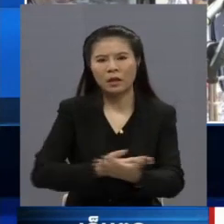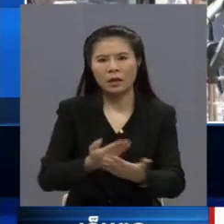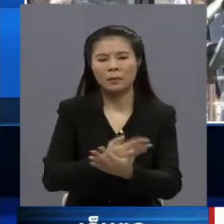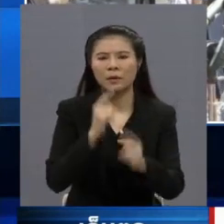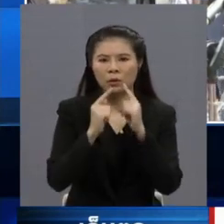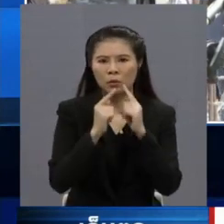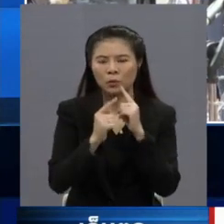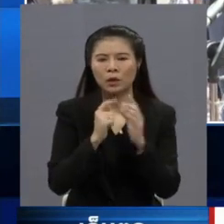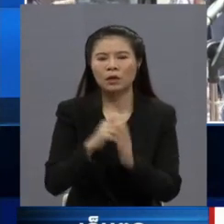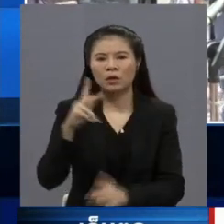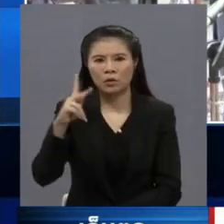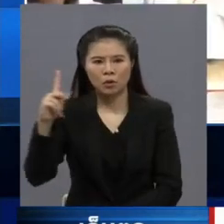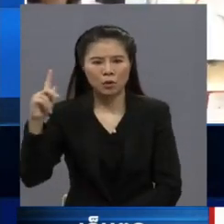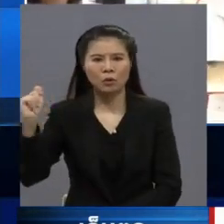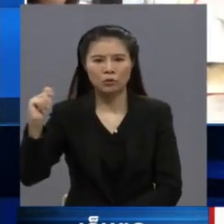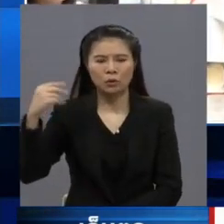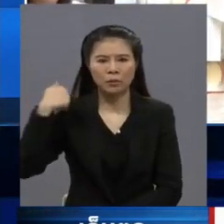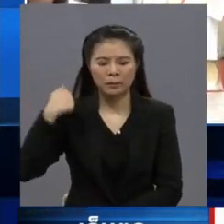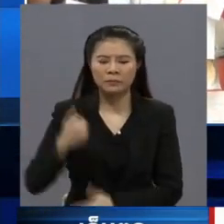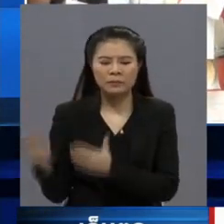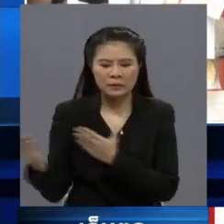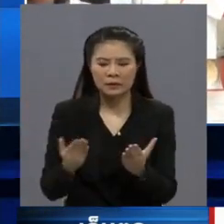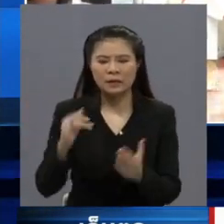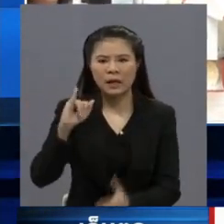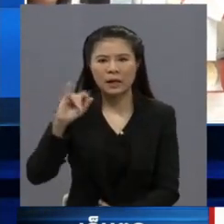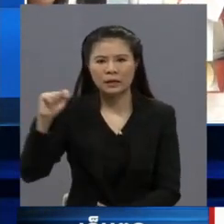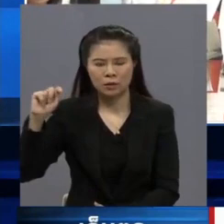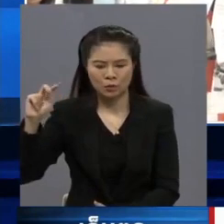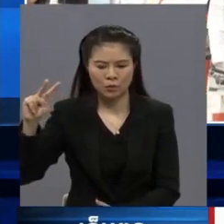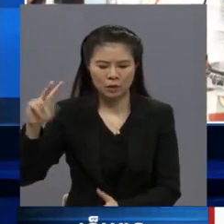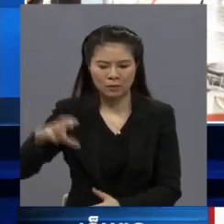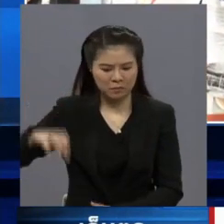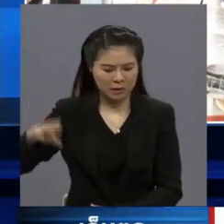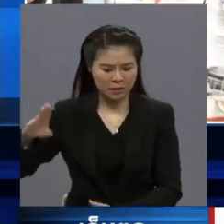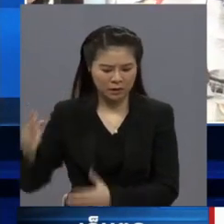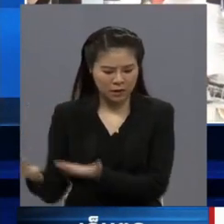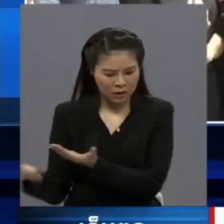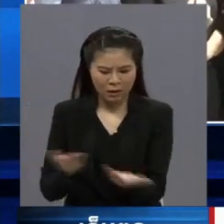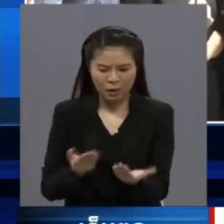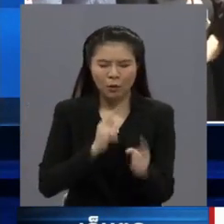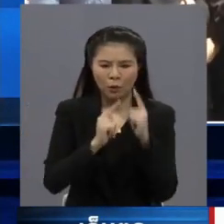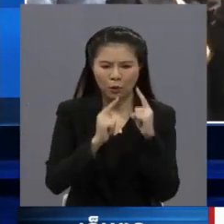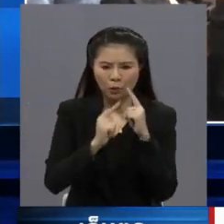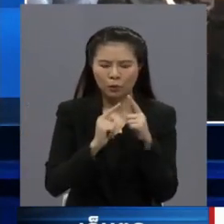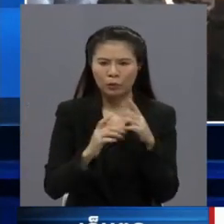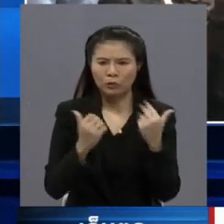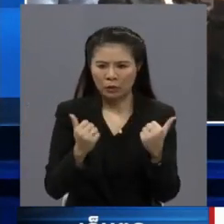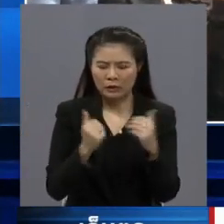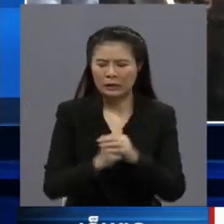ชี้ช่องกกต.เลยนะว่าเรียก ITV ไปด้วยก็ได้แล้วก็มั่นใจบอกโหวตครั้งเดียวผ่าน